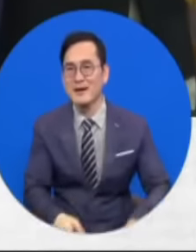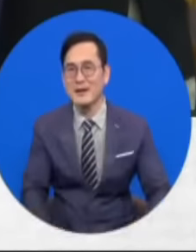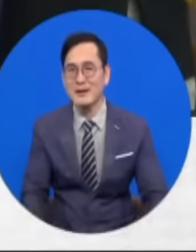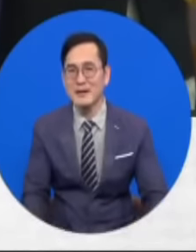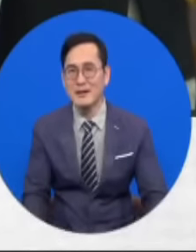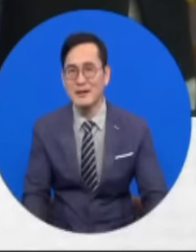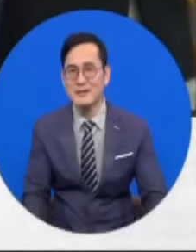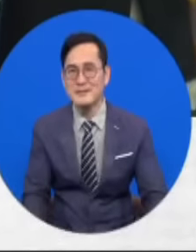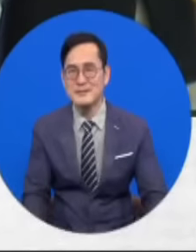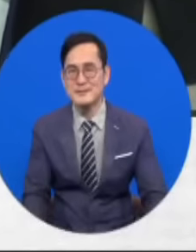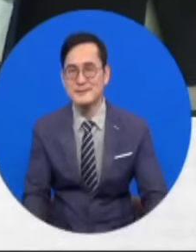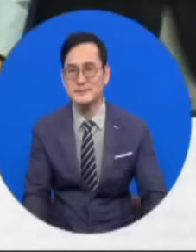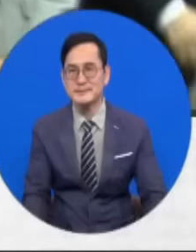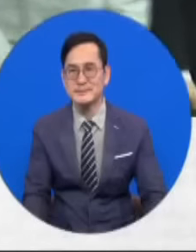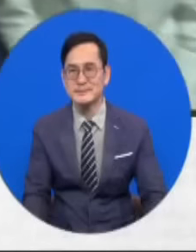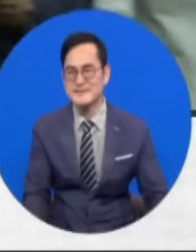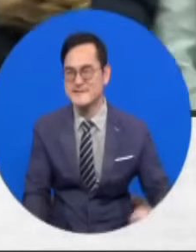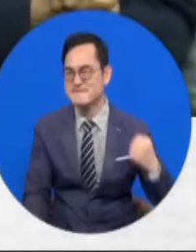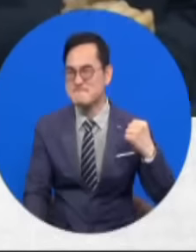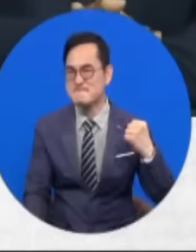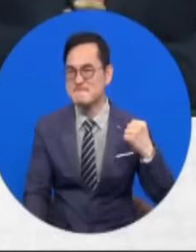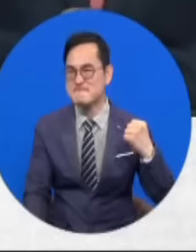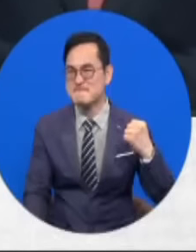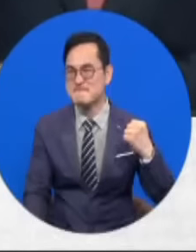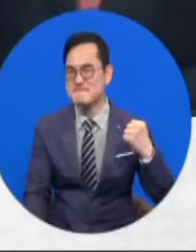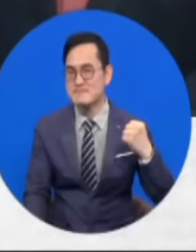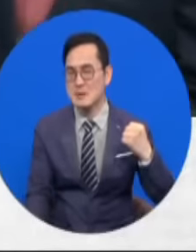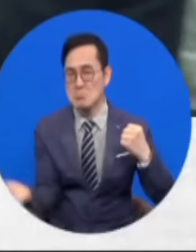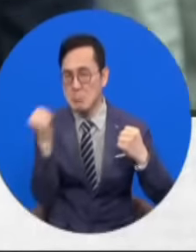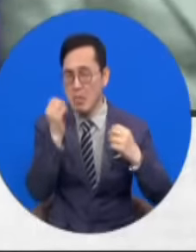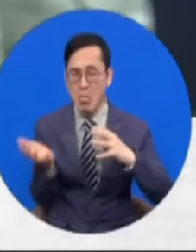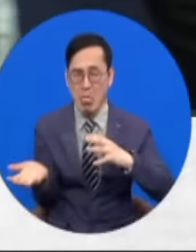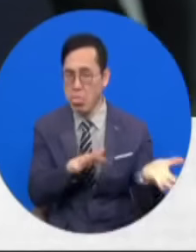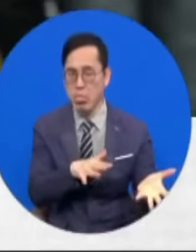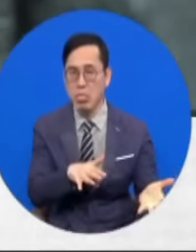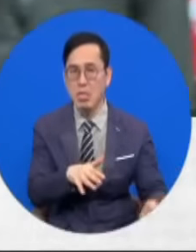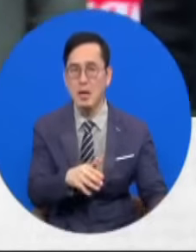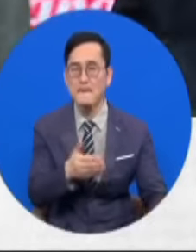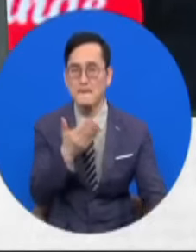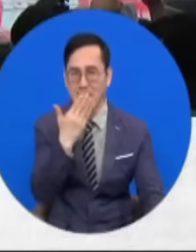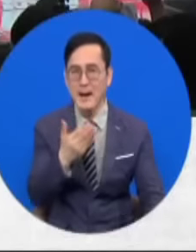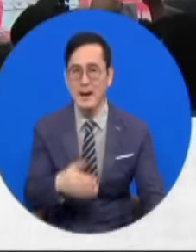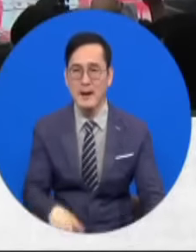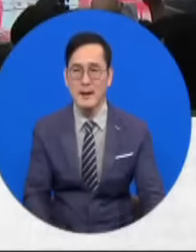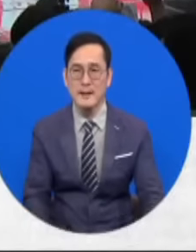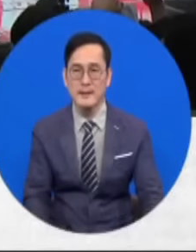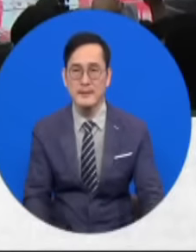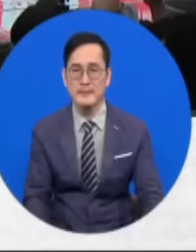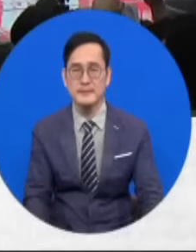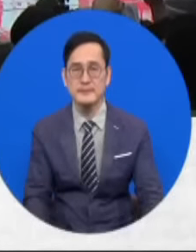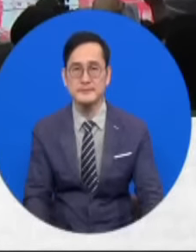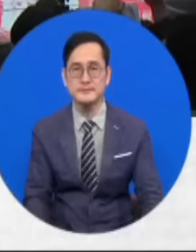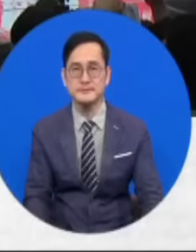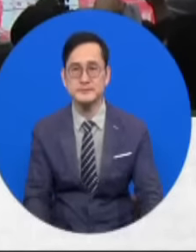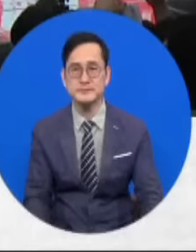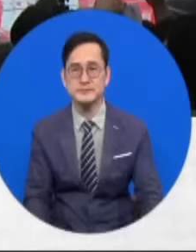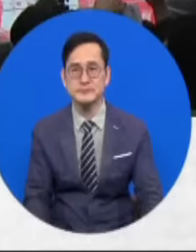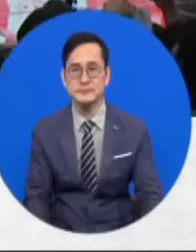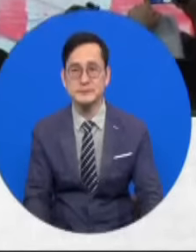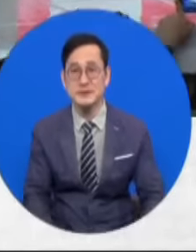무너지는 겁니다 민주당의 지금 가장 큰 약점은 너무나 큰 권력을 믿고 있다는게 가장 큰 약점이고 두 번째는